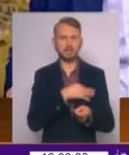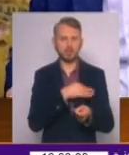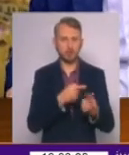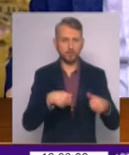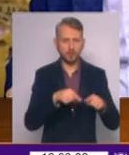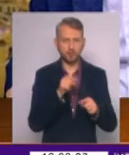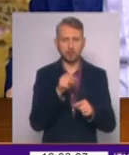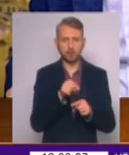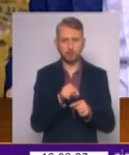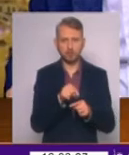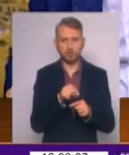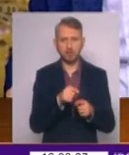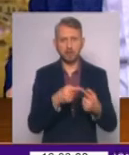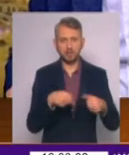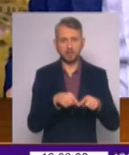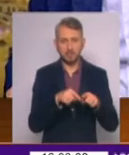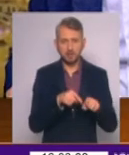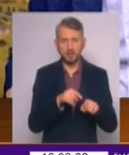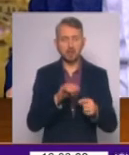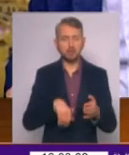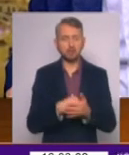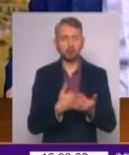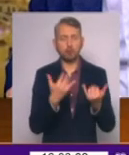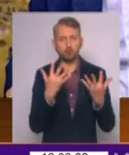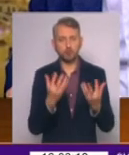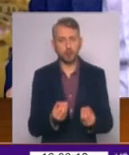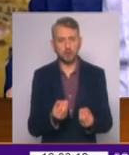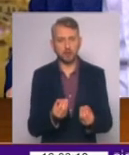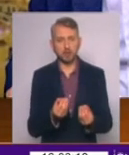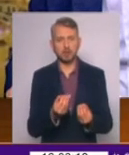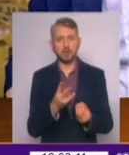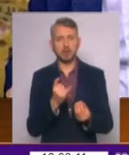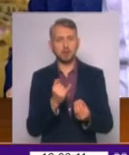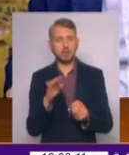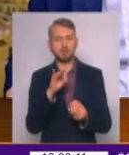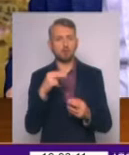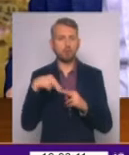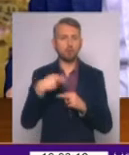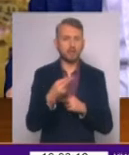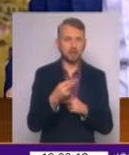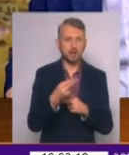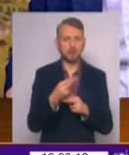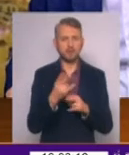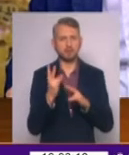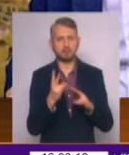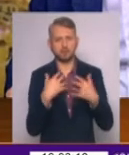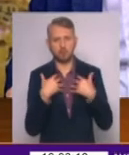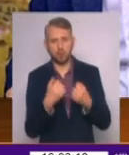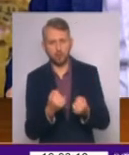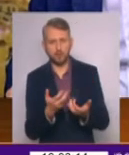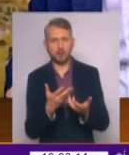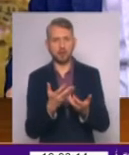цьому територіальному відділенні міліції. І до сьогоднішнього дня ні з приводу компенсації нанесення здоров'я, ні з приводу